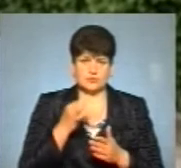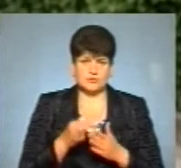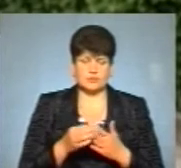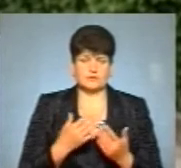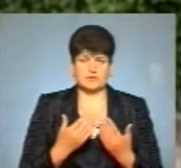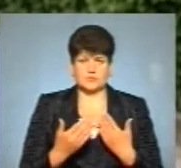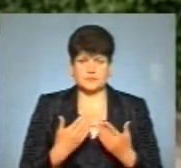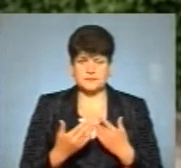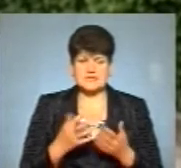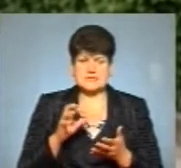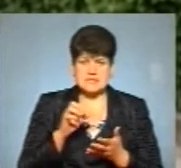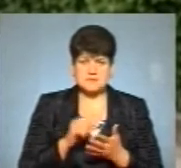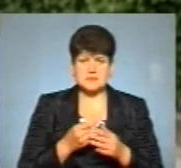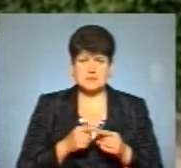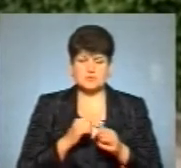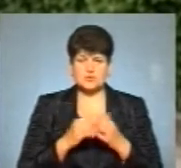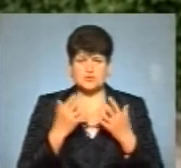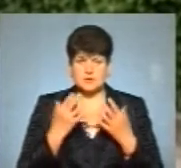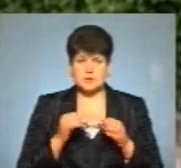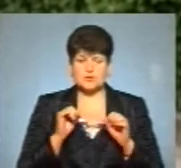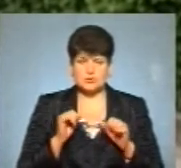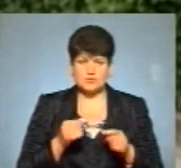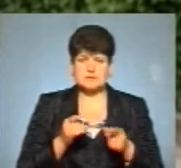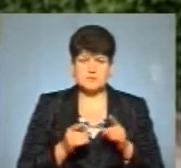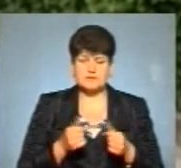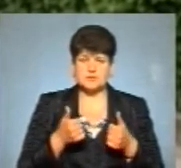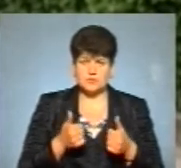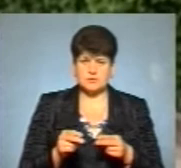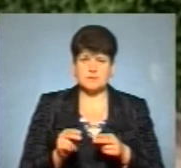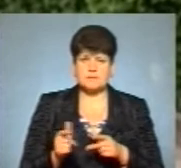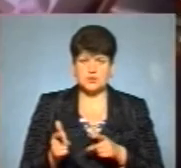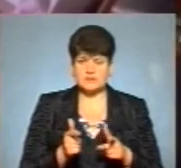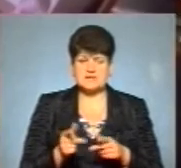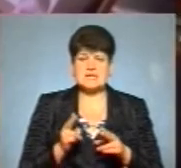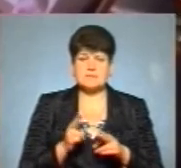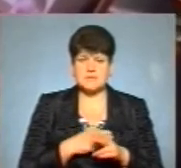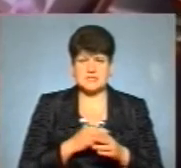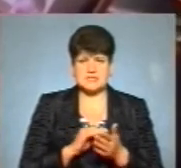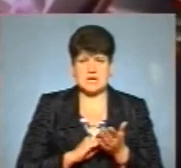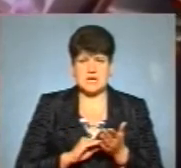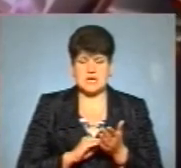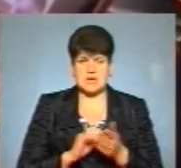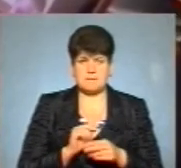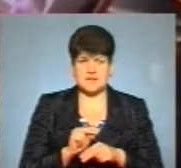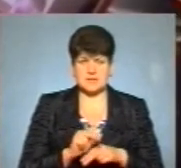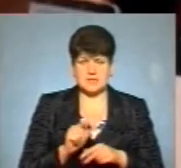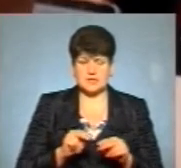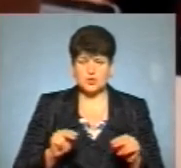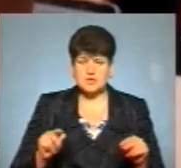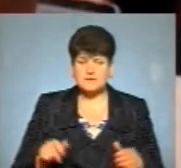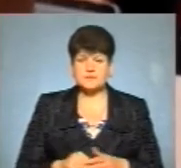і займатися цим кожного дня, то можна справді добре підготуватися навіть без репетиторів. Вчителька математики Маріана Семенюк